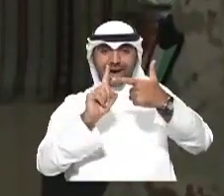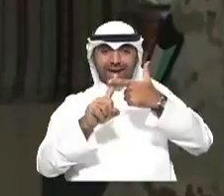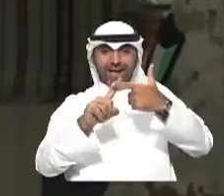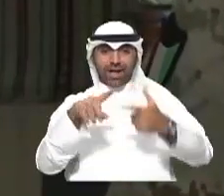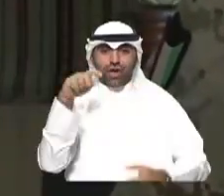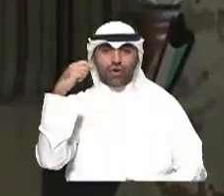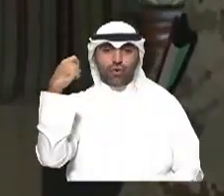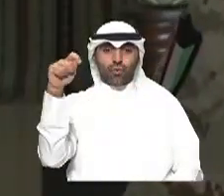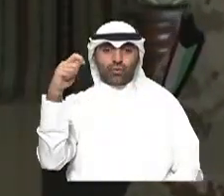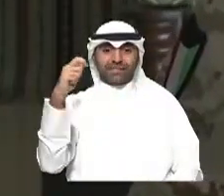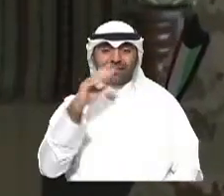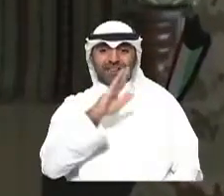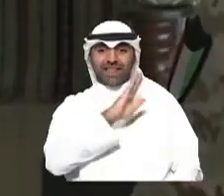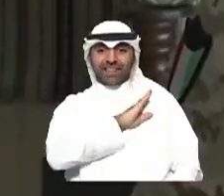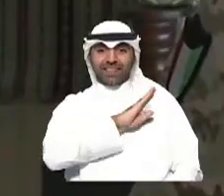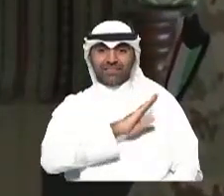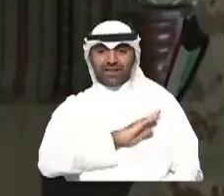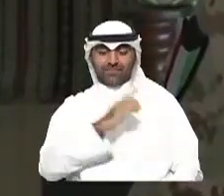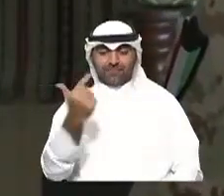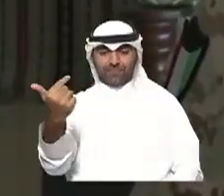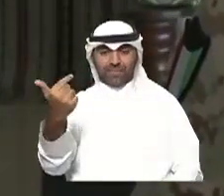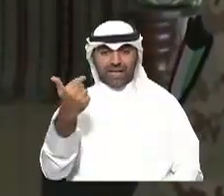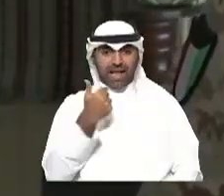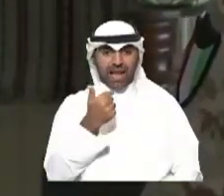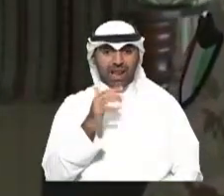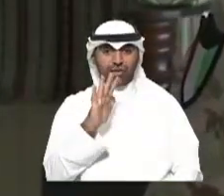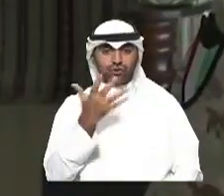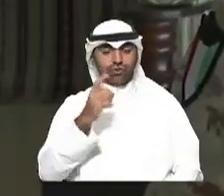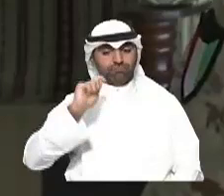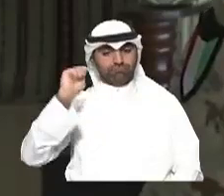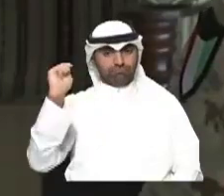جميع وسائل النقل لإنجاح